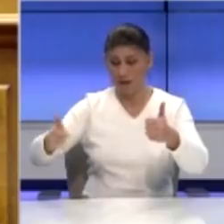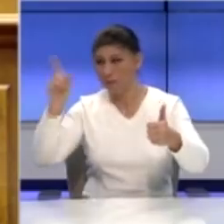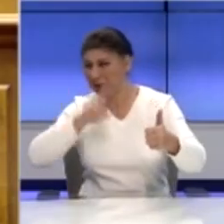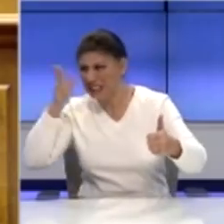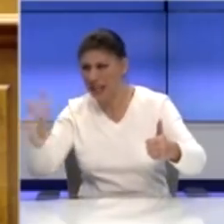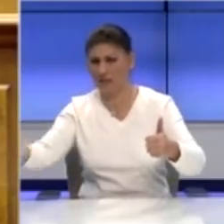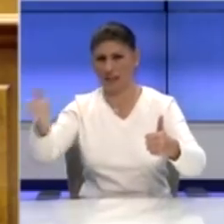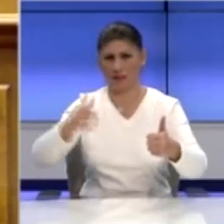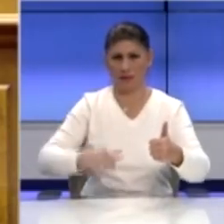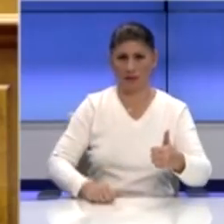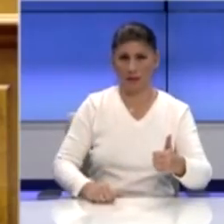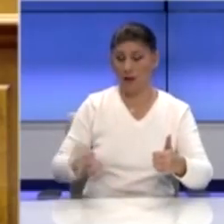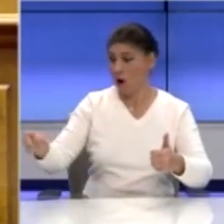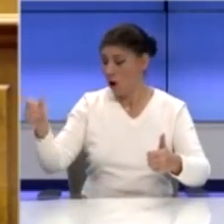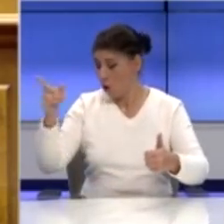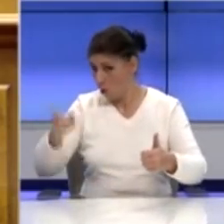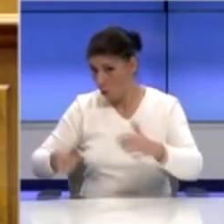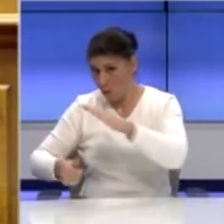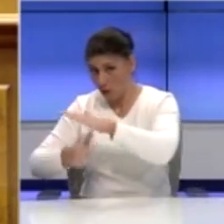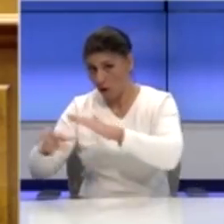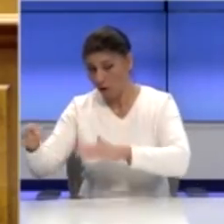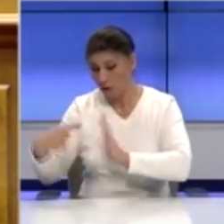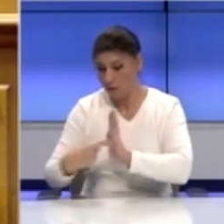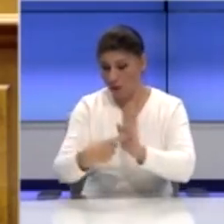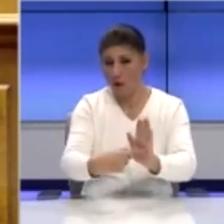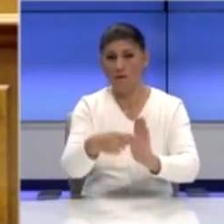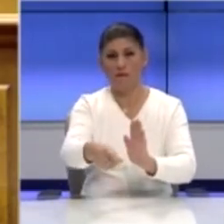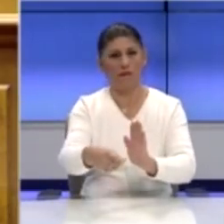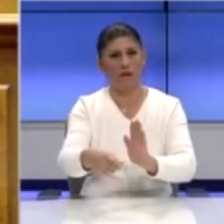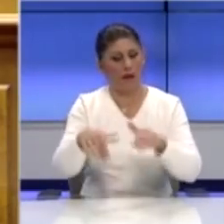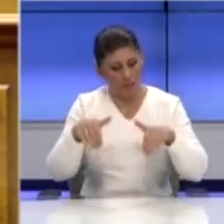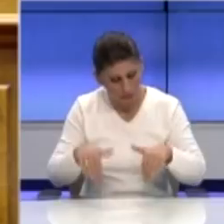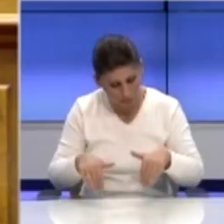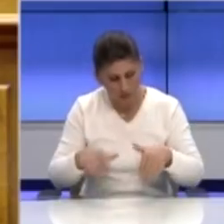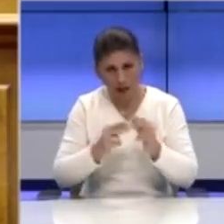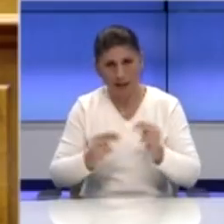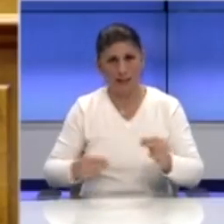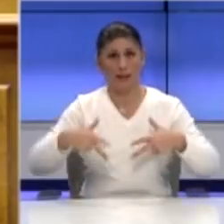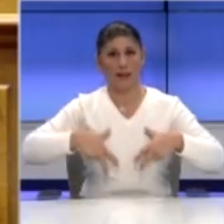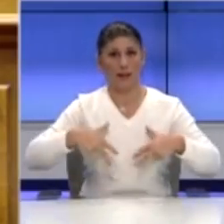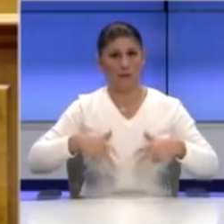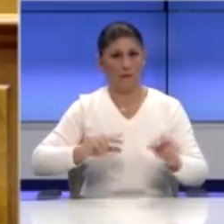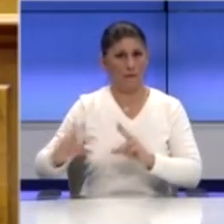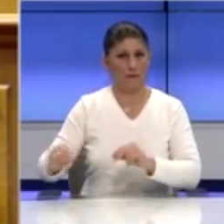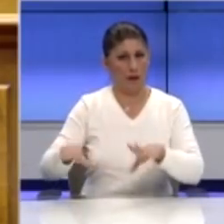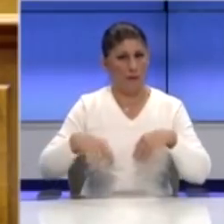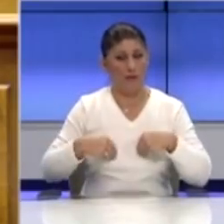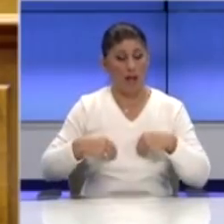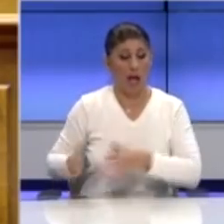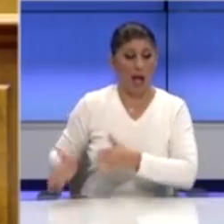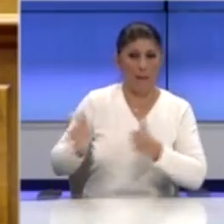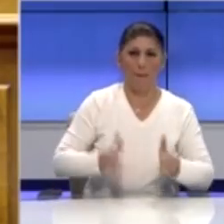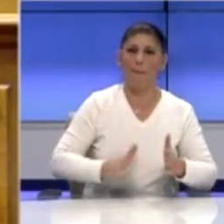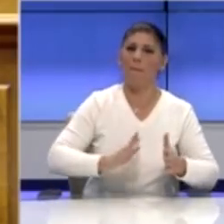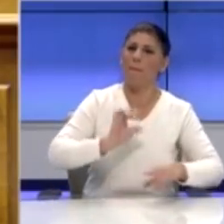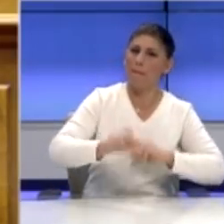πρόεδρος του από τη μια μεριά προβάλλει συνενετικές λύσεις υπουργούς κοινής αποδοχής και από την άλλη